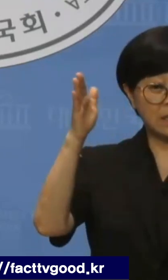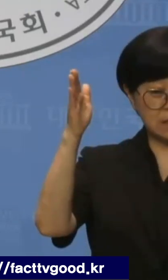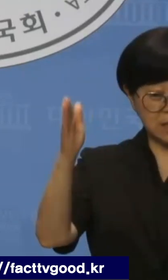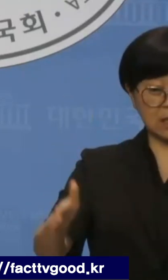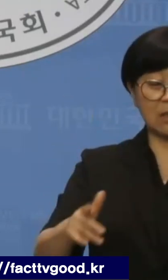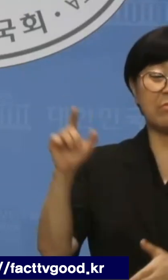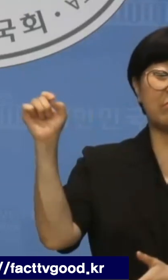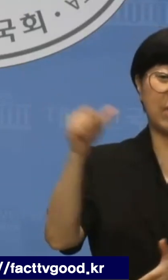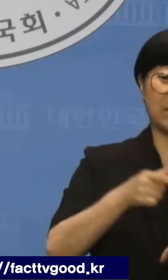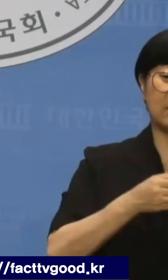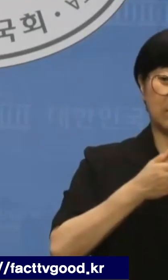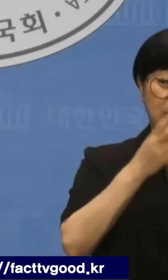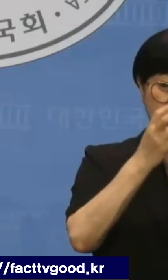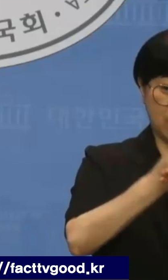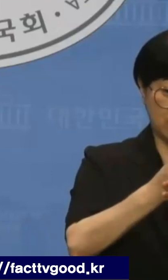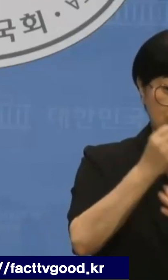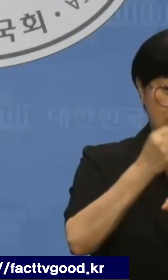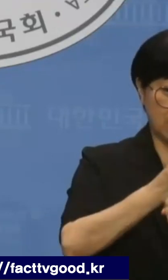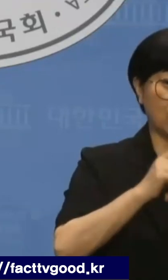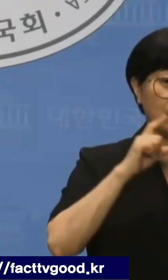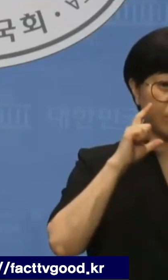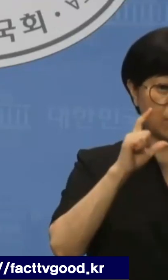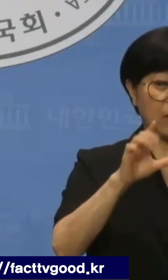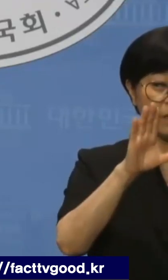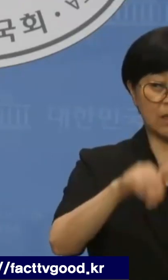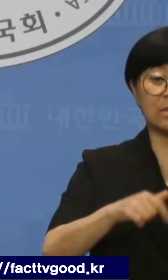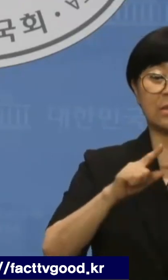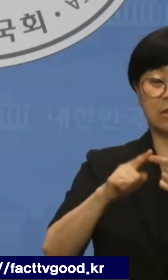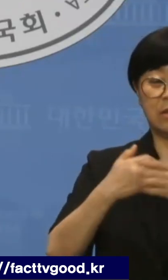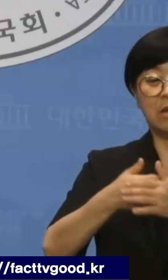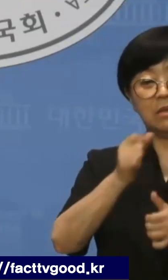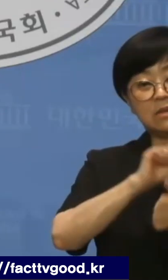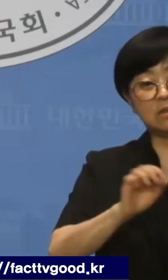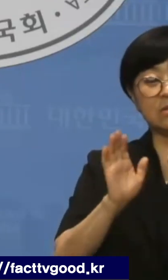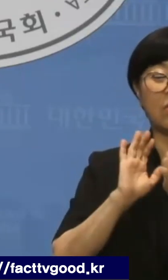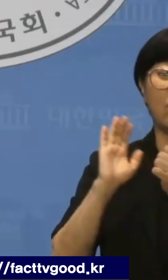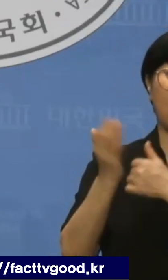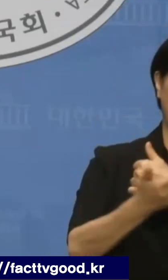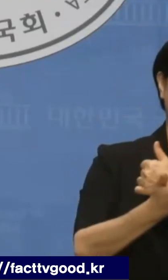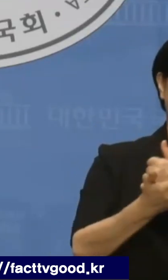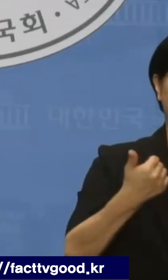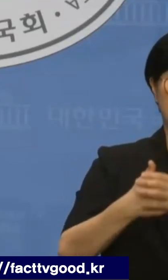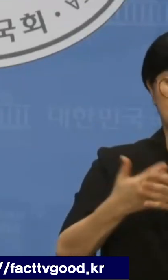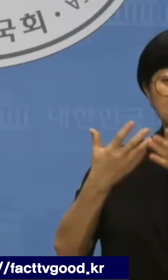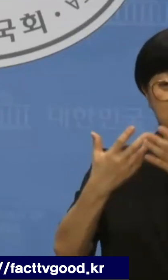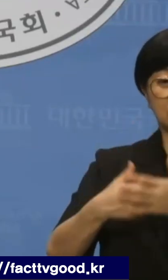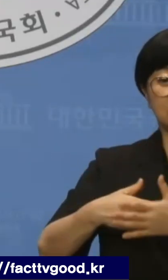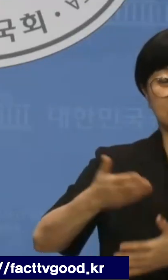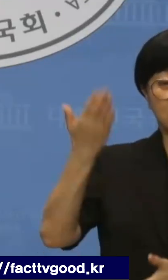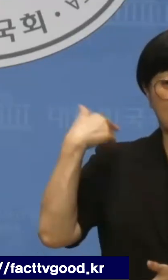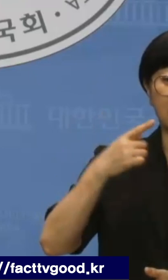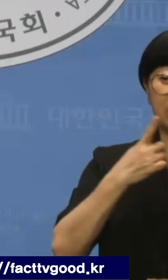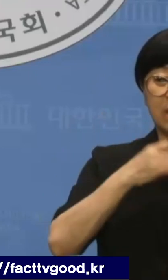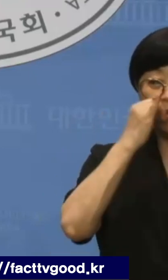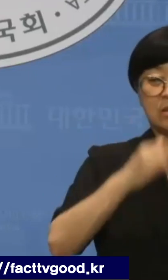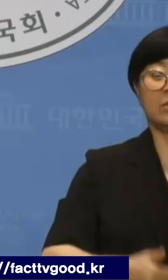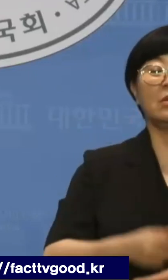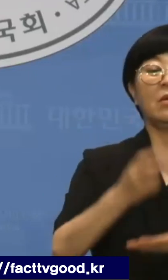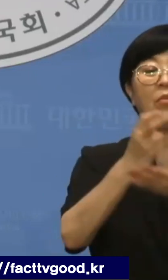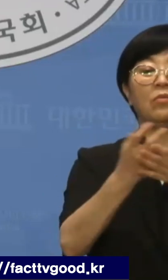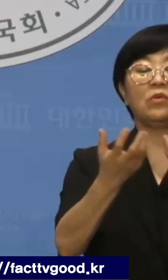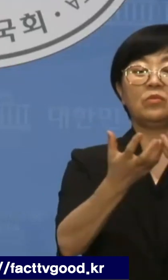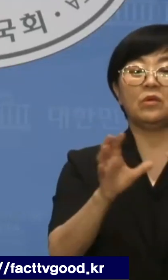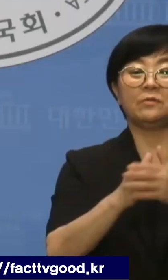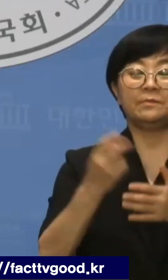4일짜리 졸속 입법 예고했을 때도 이를 적극 옹호한 전력이 있습니다.